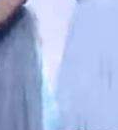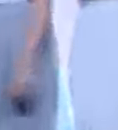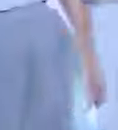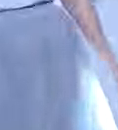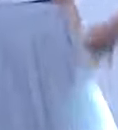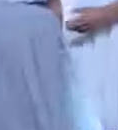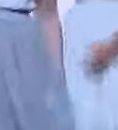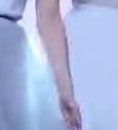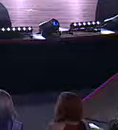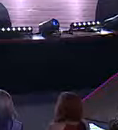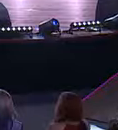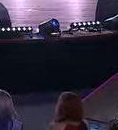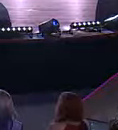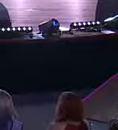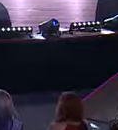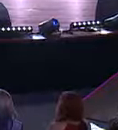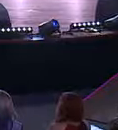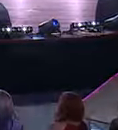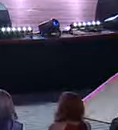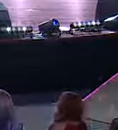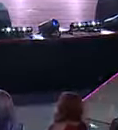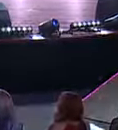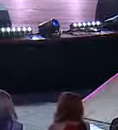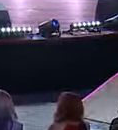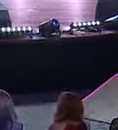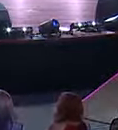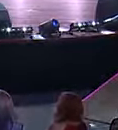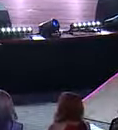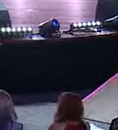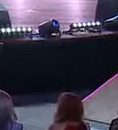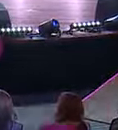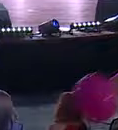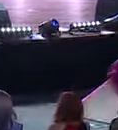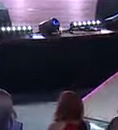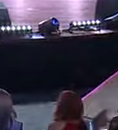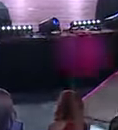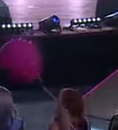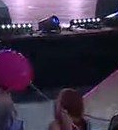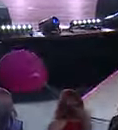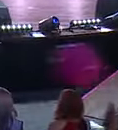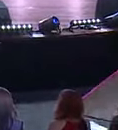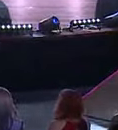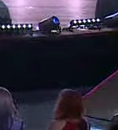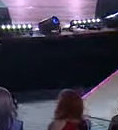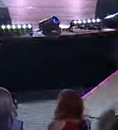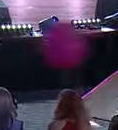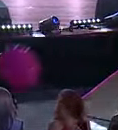wszystko, bo bardzo tego chcesz. Oh, oh, oh. Oh, oh.